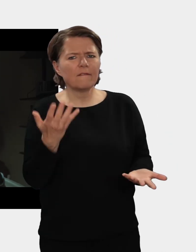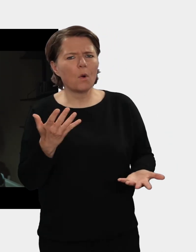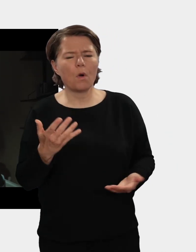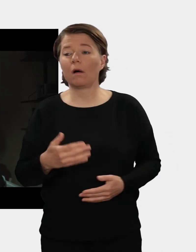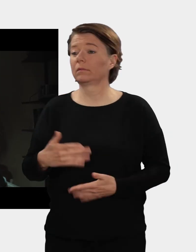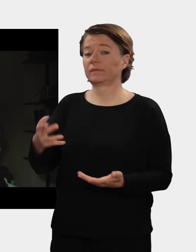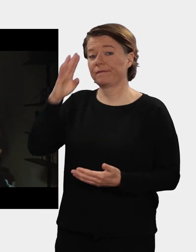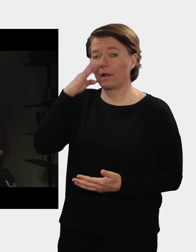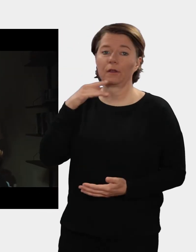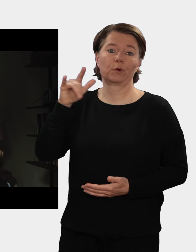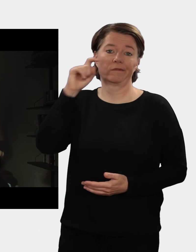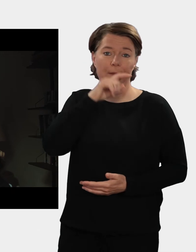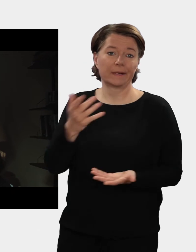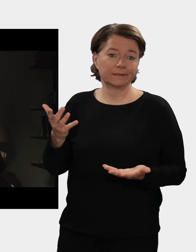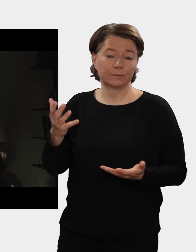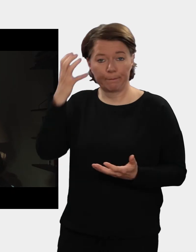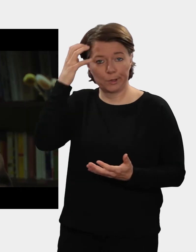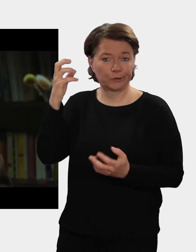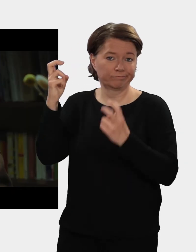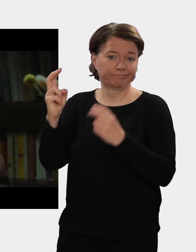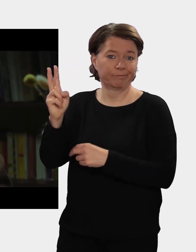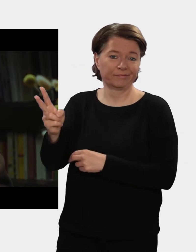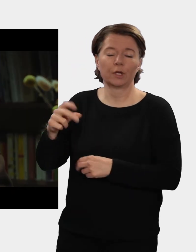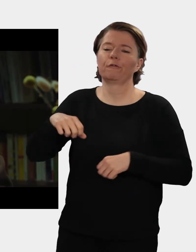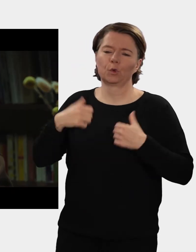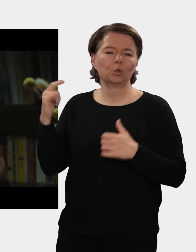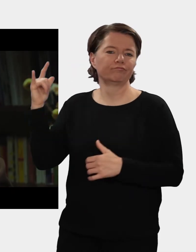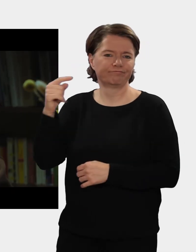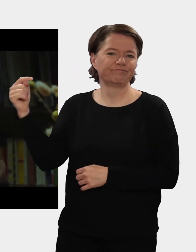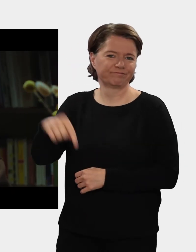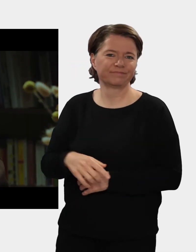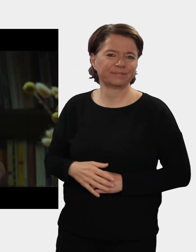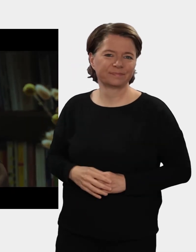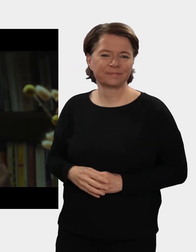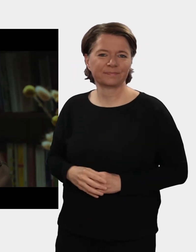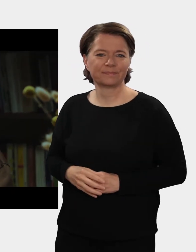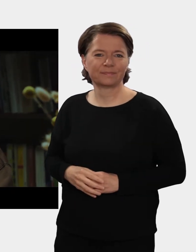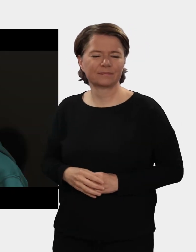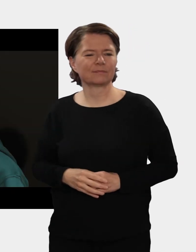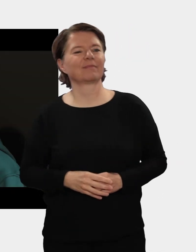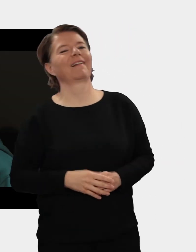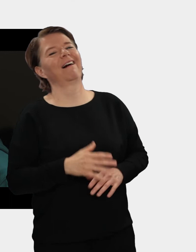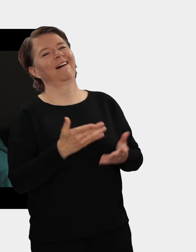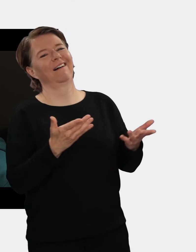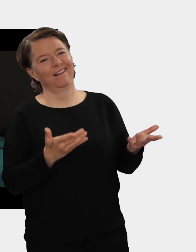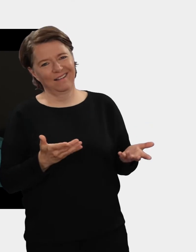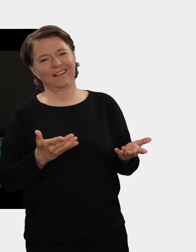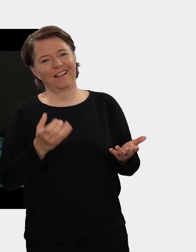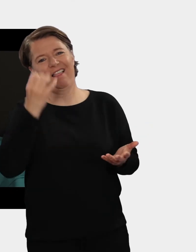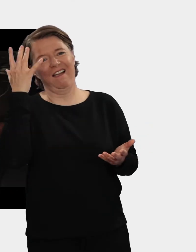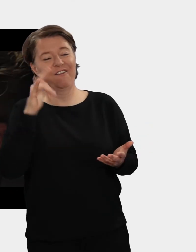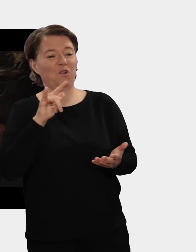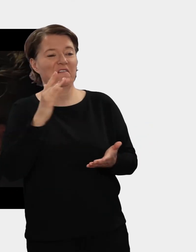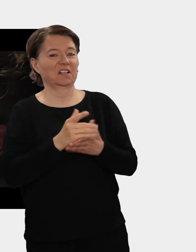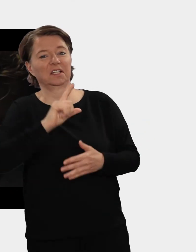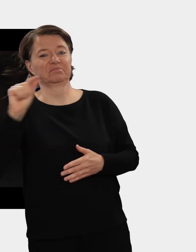Ja, ja. seinen Flug verpasst und sitzt in München fest. Er nimmt aber den ersten Flug morgen früh. Jo. Vom Flughafen